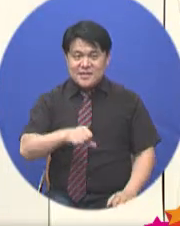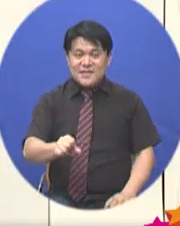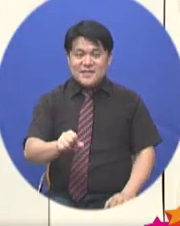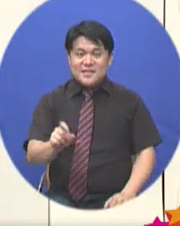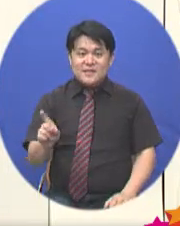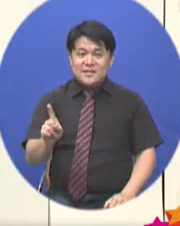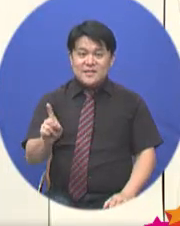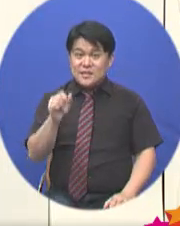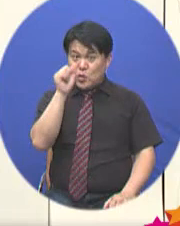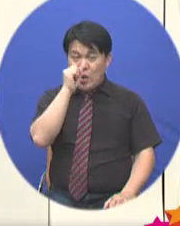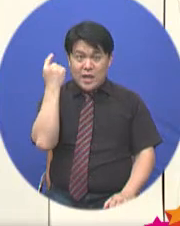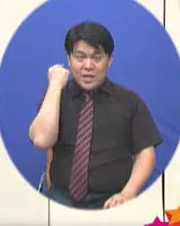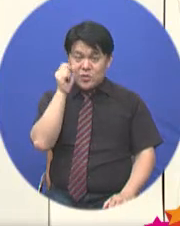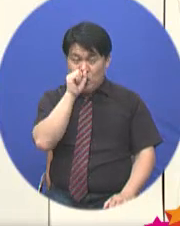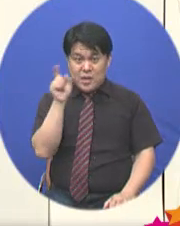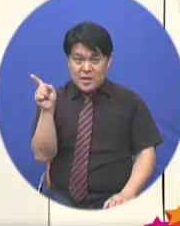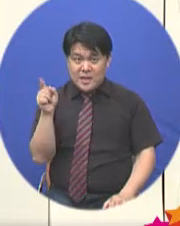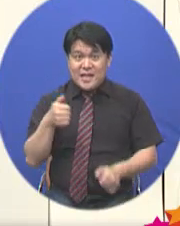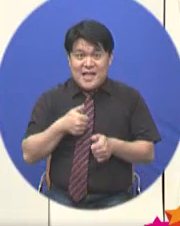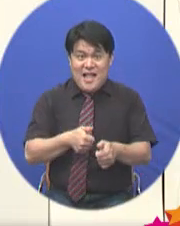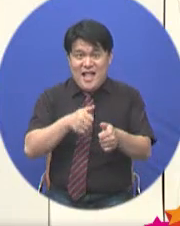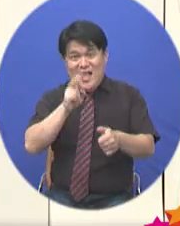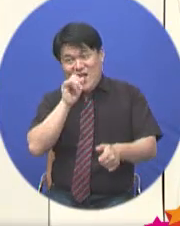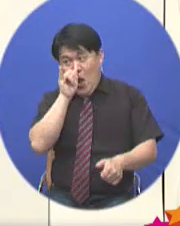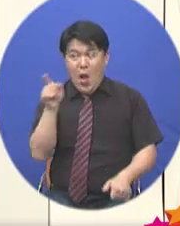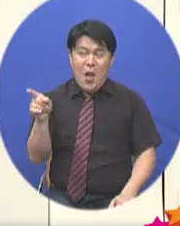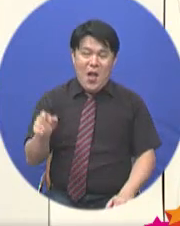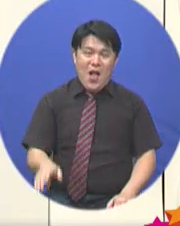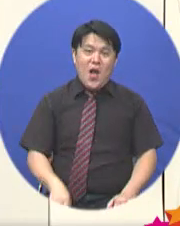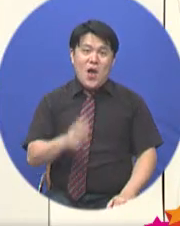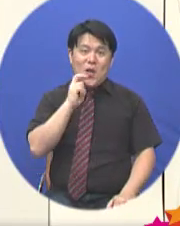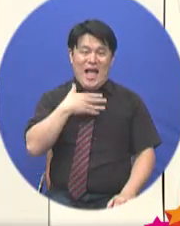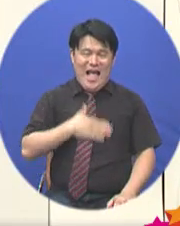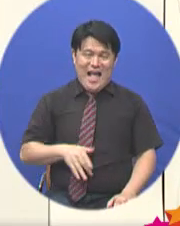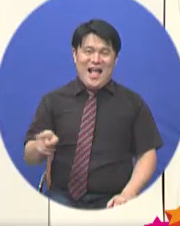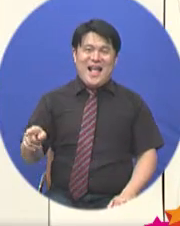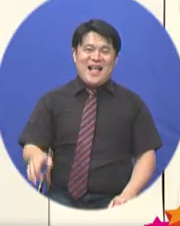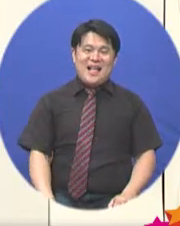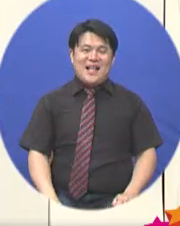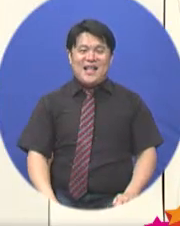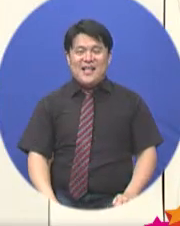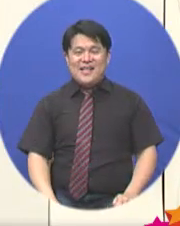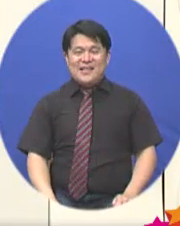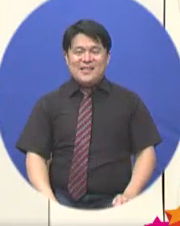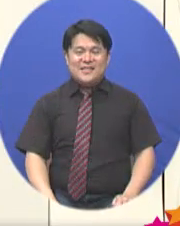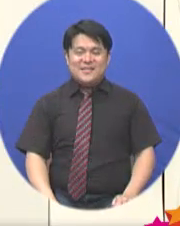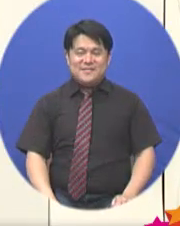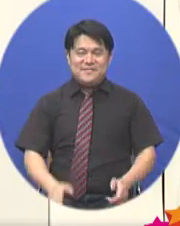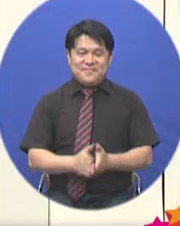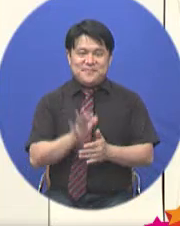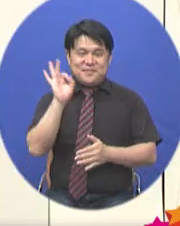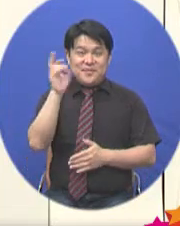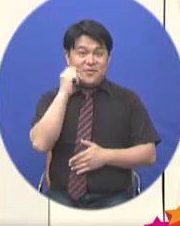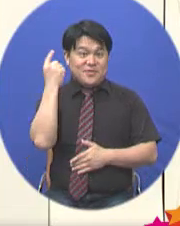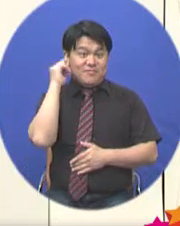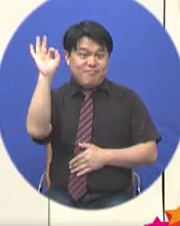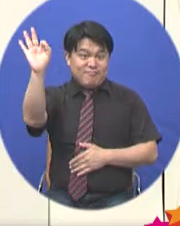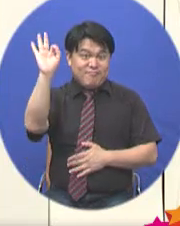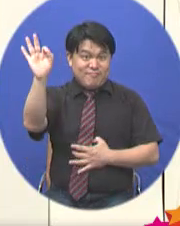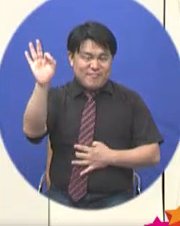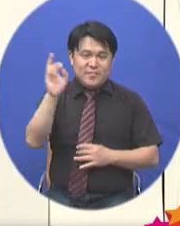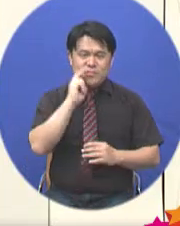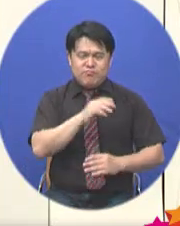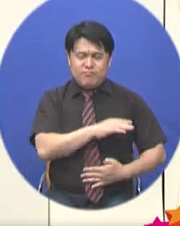아드님은 좋아하세요? 따라 불러요 이제. 따라 불러요. 어머머. 자, 들어보겠습니다. 네.